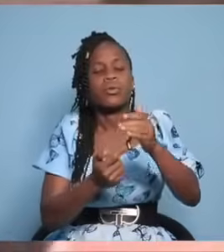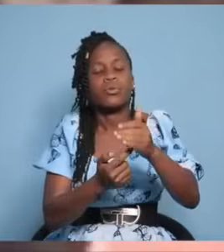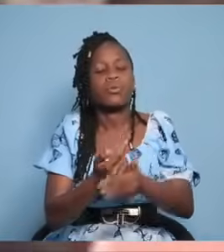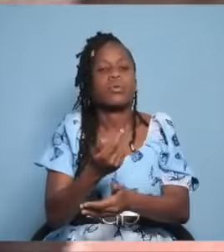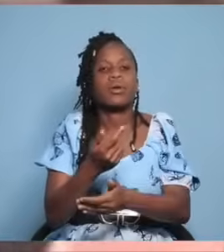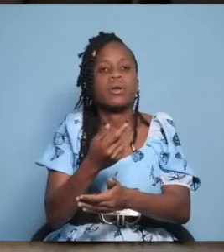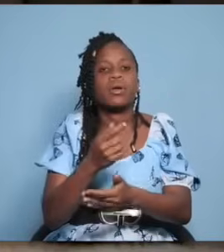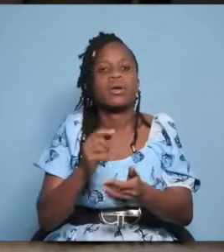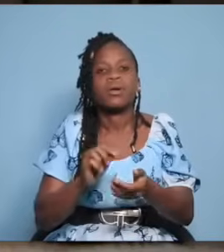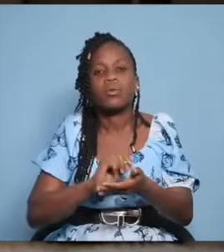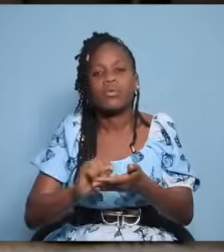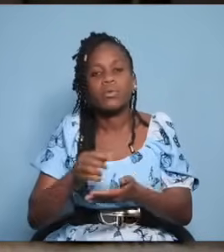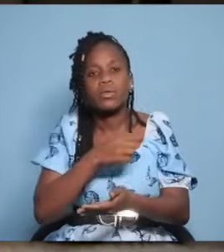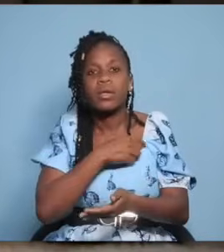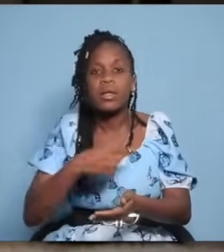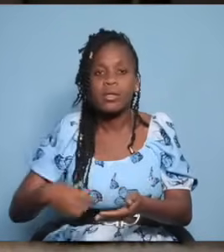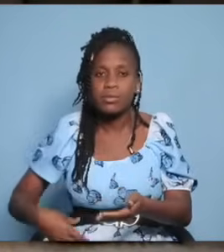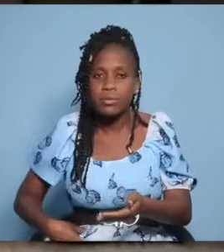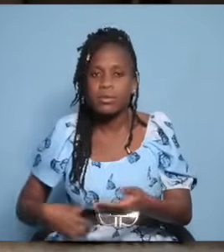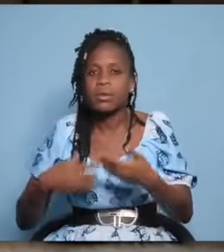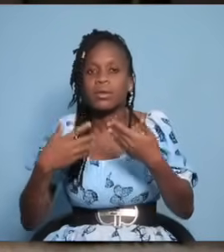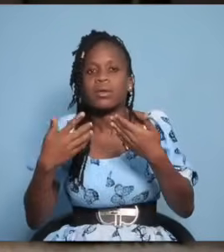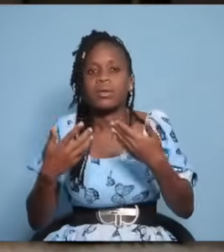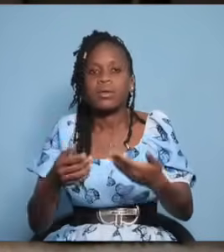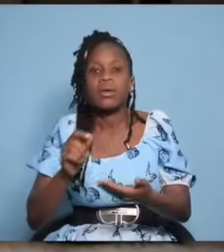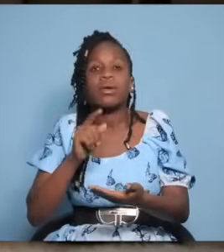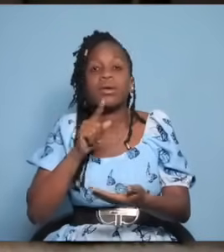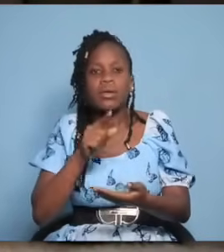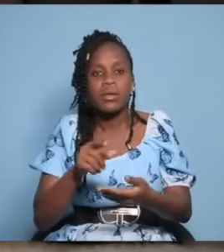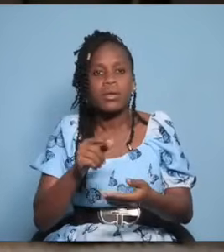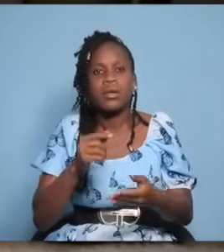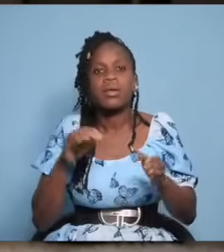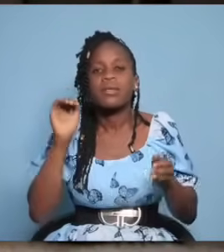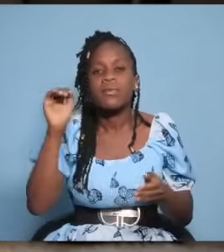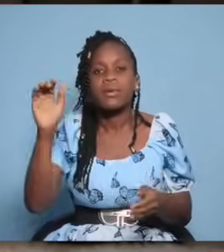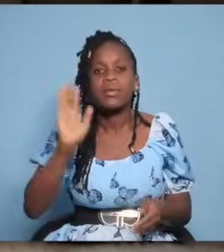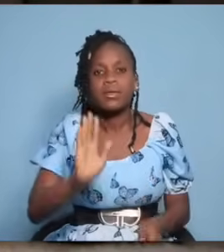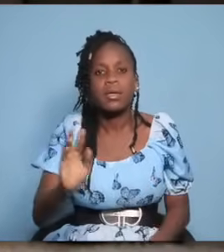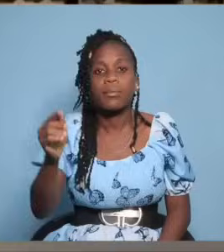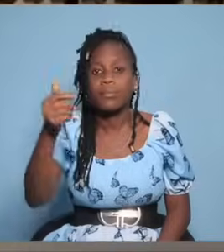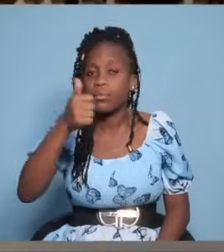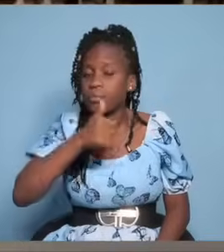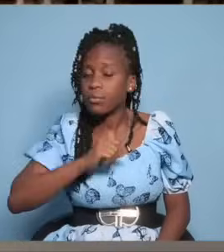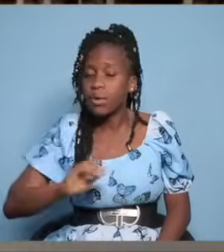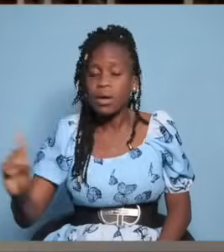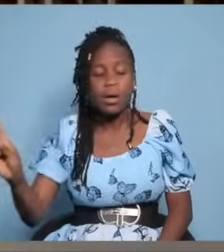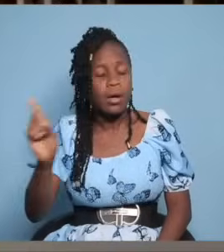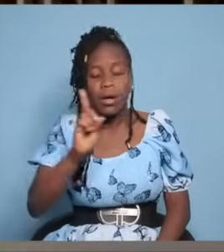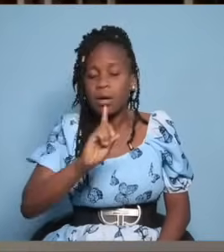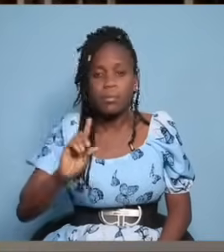ikulu. Yeye anakwenda kwenye safari zake binafsi. Yeye haendi kwenye safari za